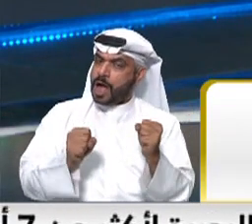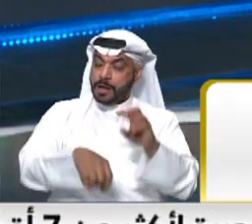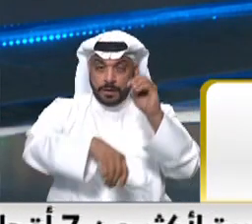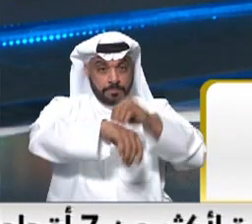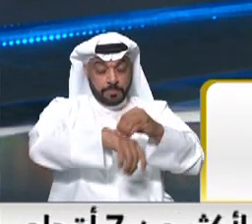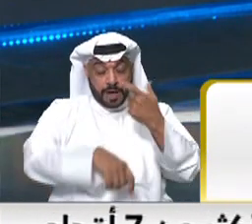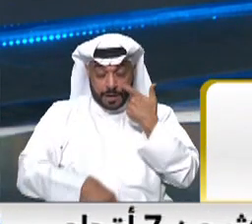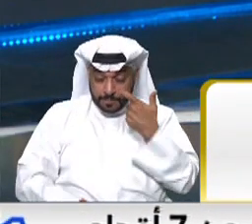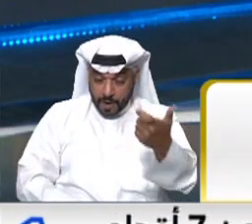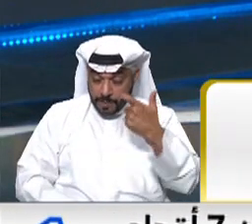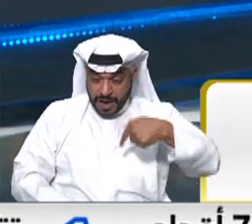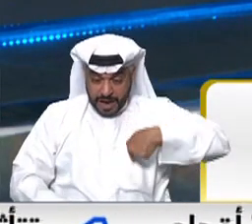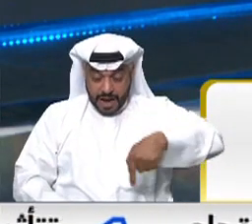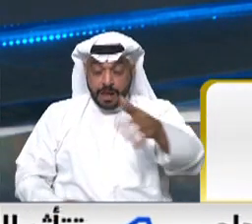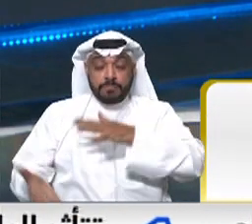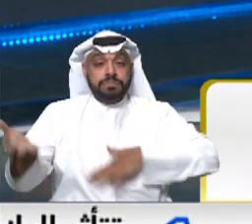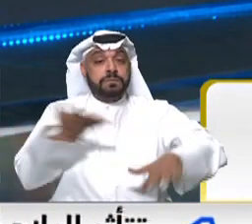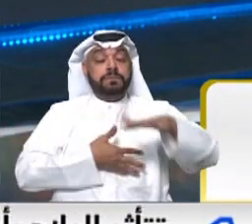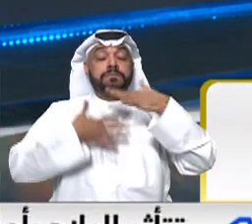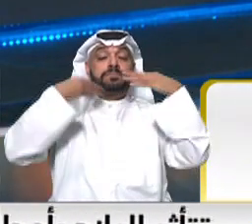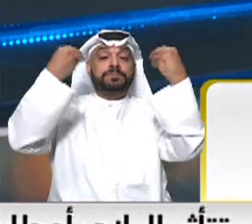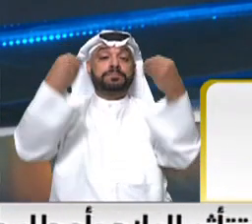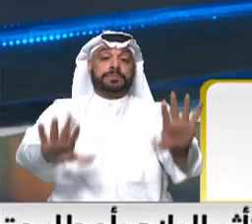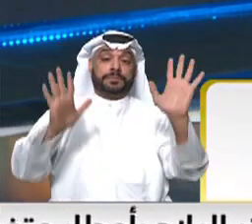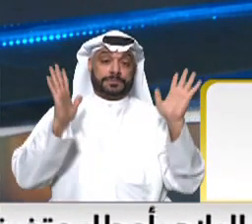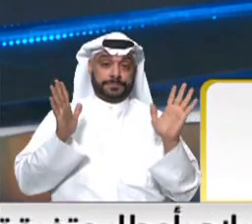بحدوث كارثه انسانيه